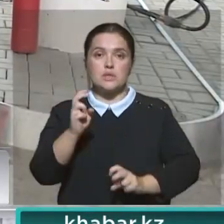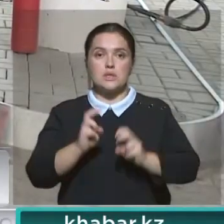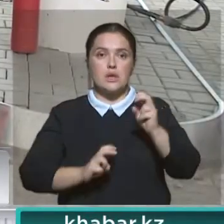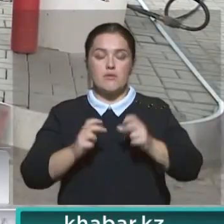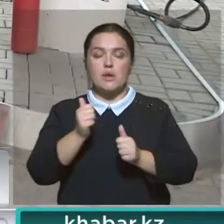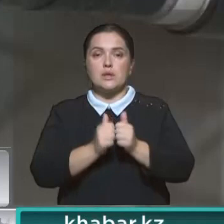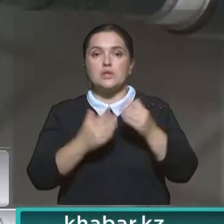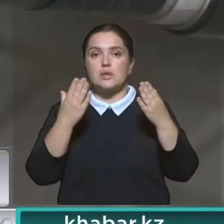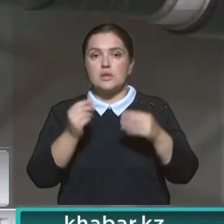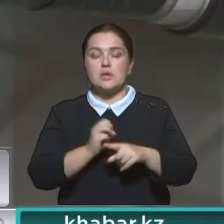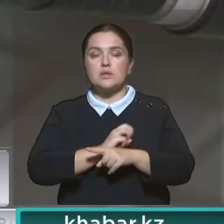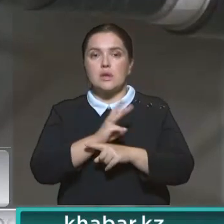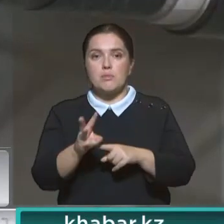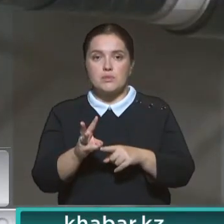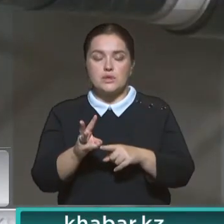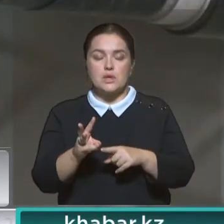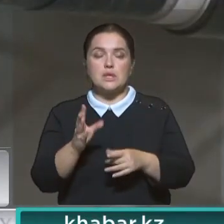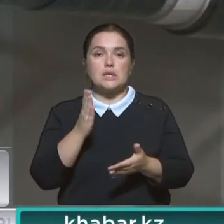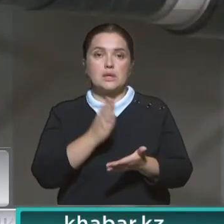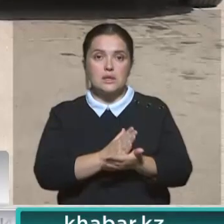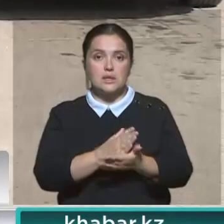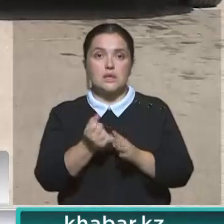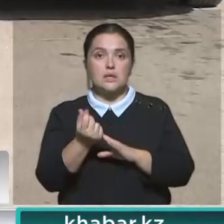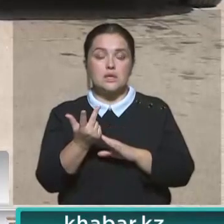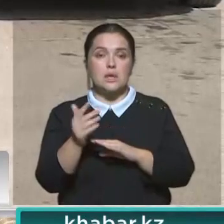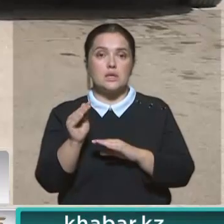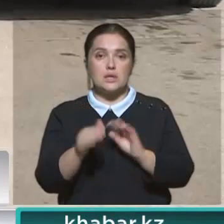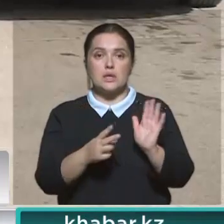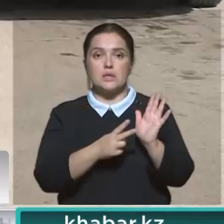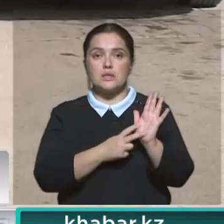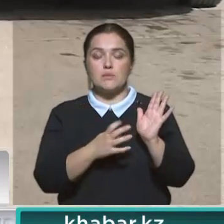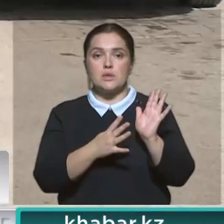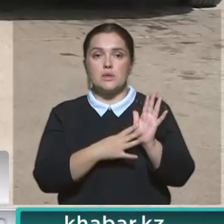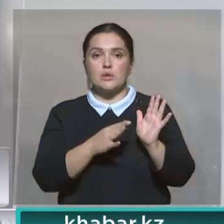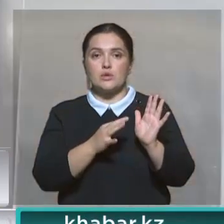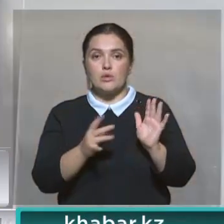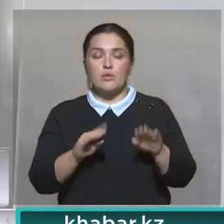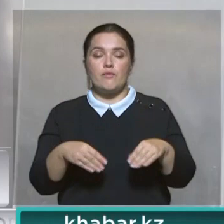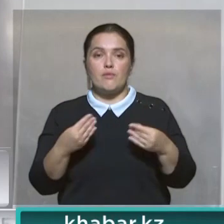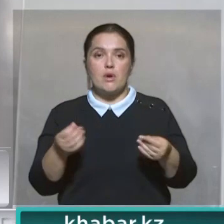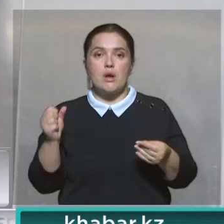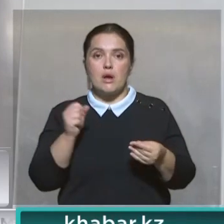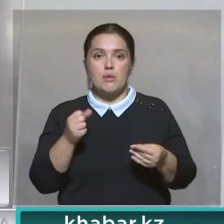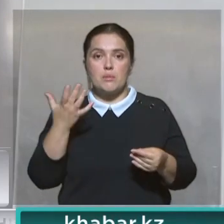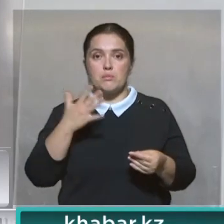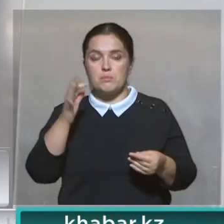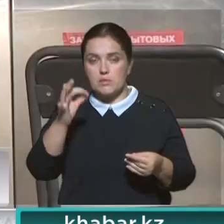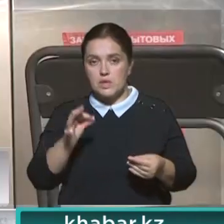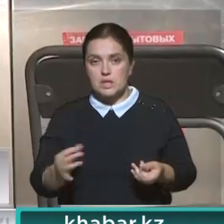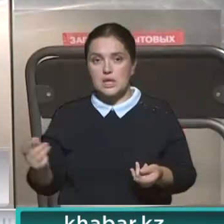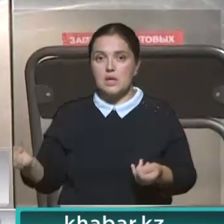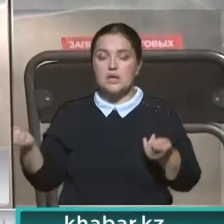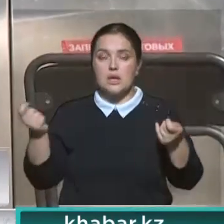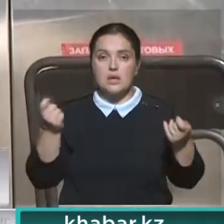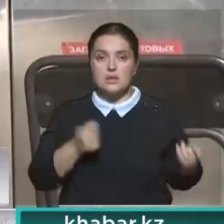региона ежедневно снабжают станции голубым топливом. Из 13 709 тонн, выделенных на август, больше половины уже доставили. Остальной